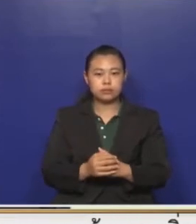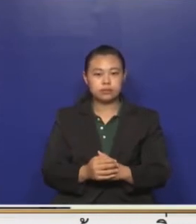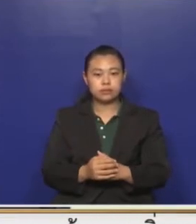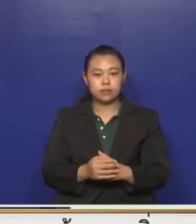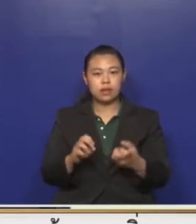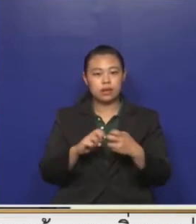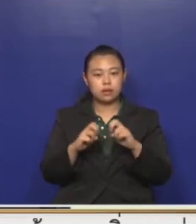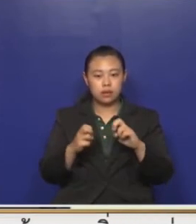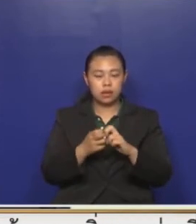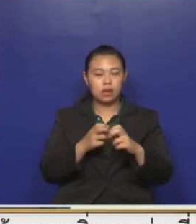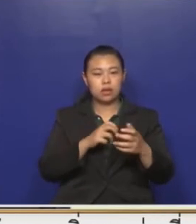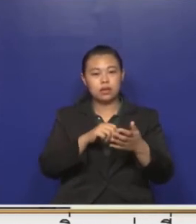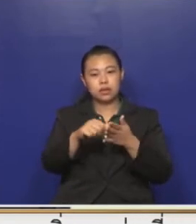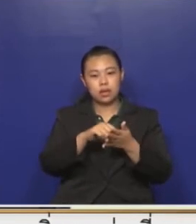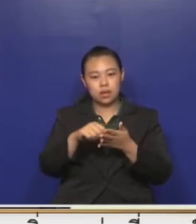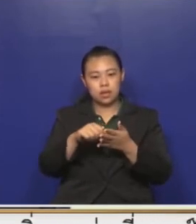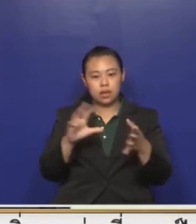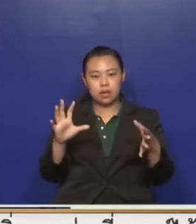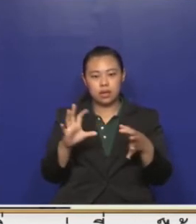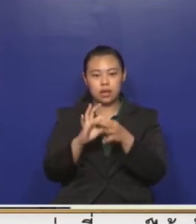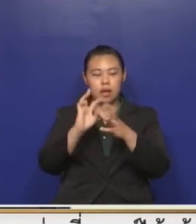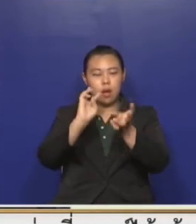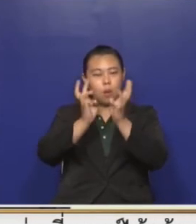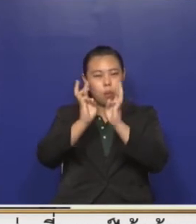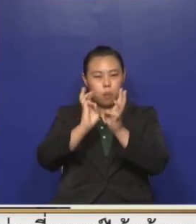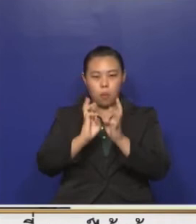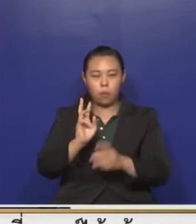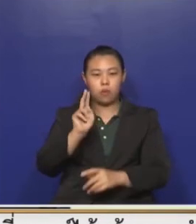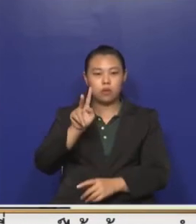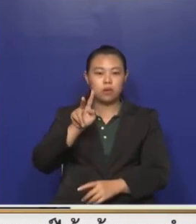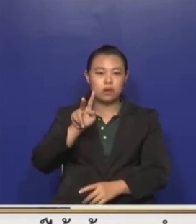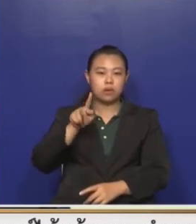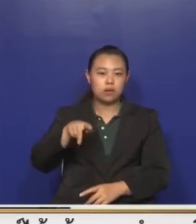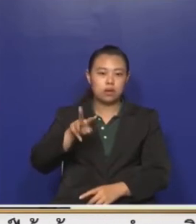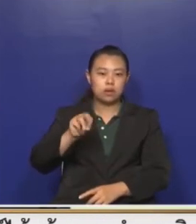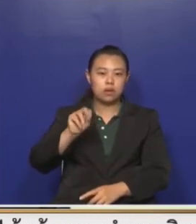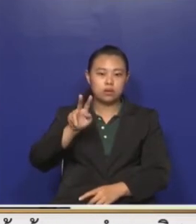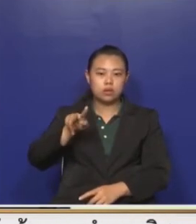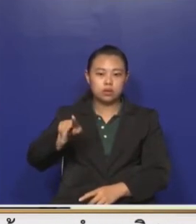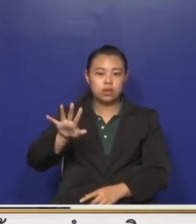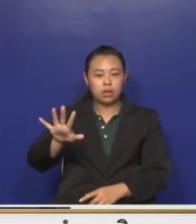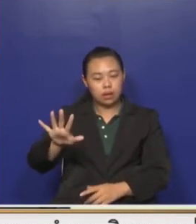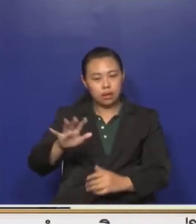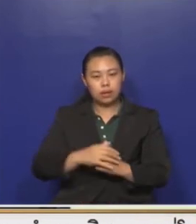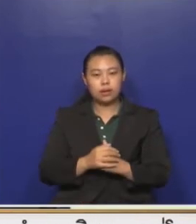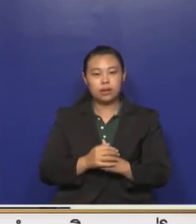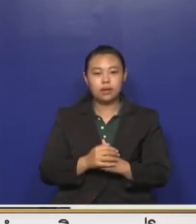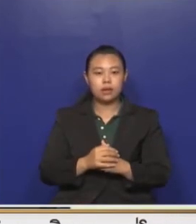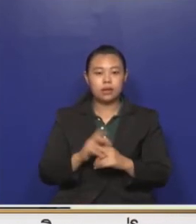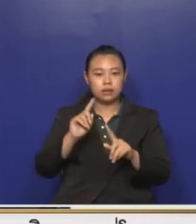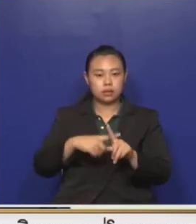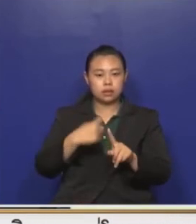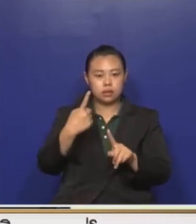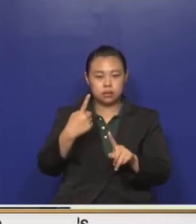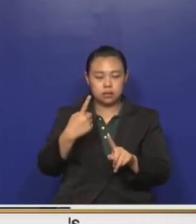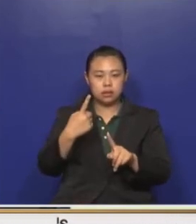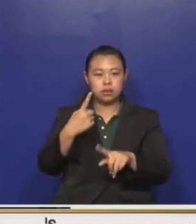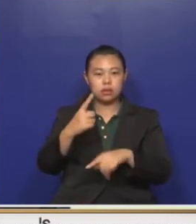การแ้ไขปัหามวพิด้านฝูนละอองซึ่งรัฐบาลได้มีเรื่องนี้ตั้งแต่วันท 1 ตุลาคม 2562